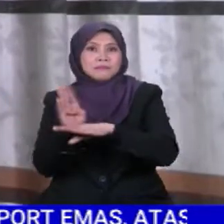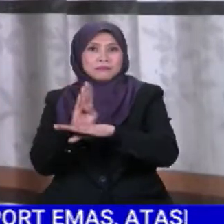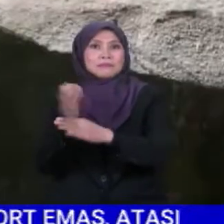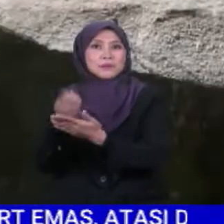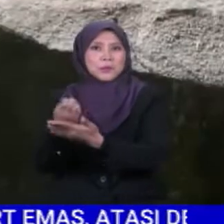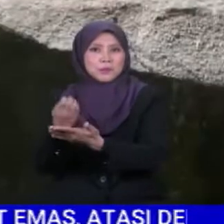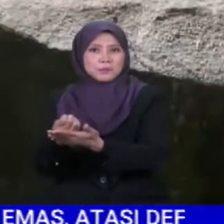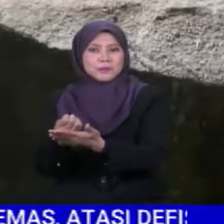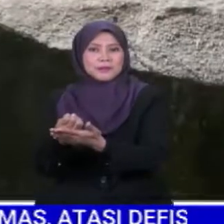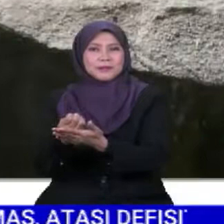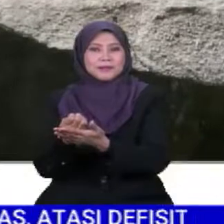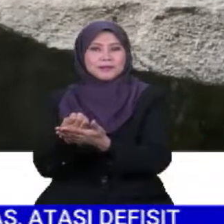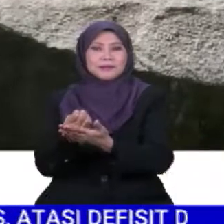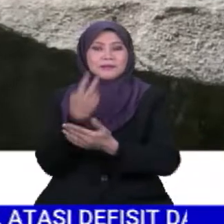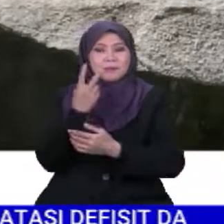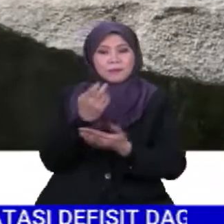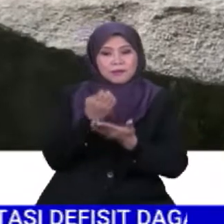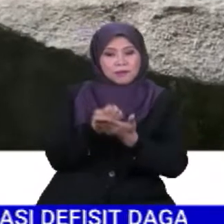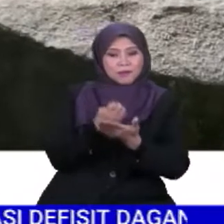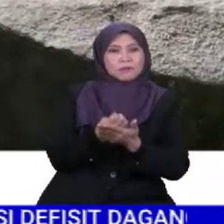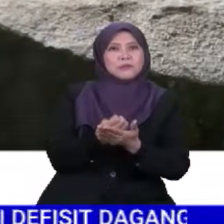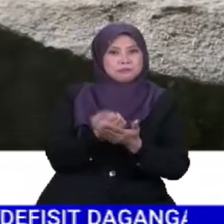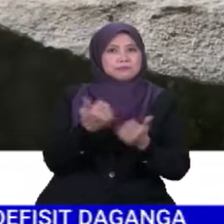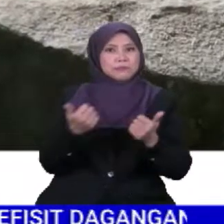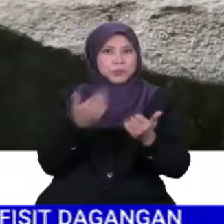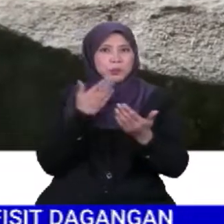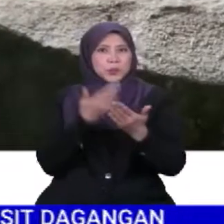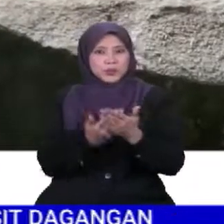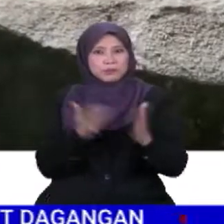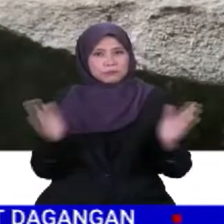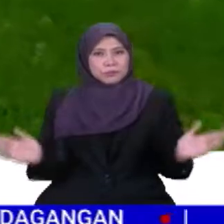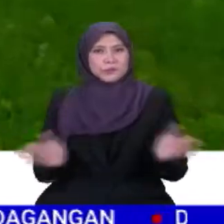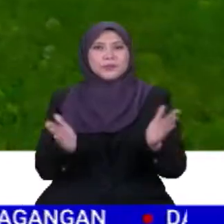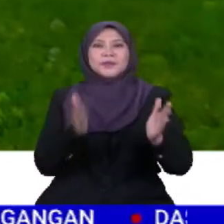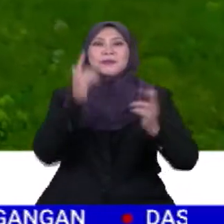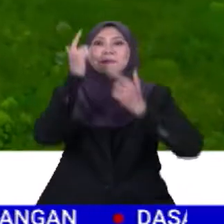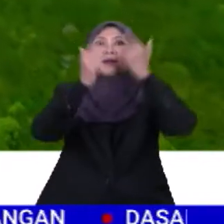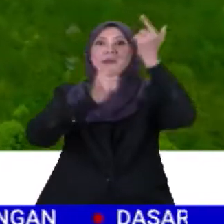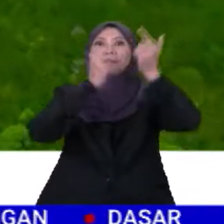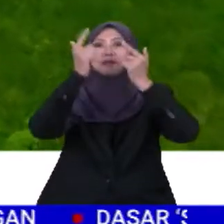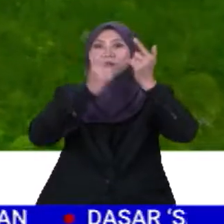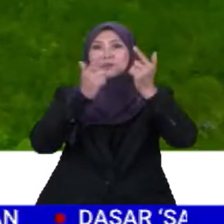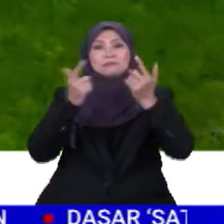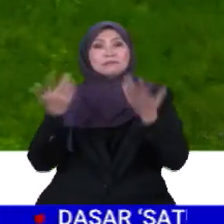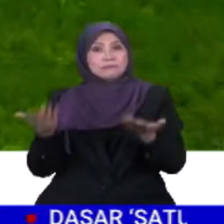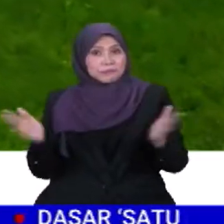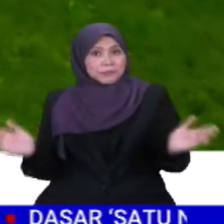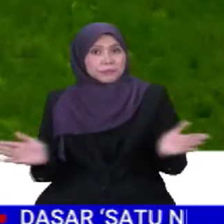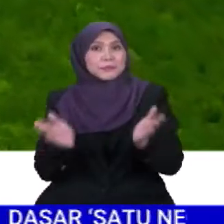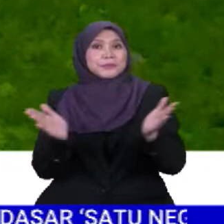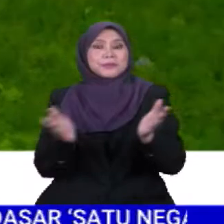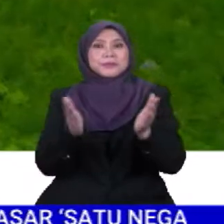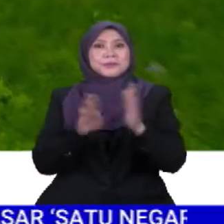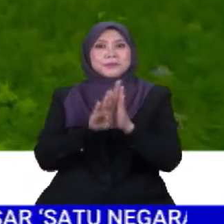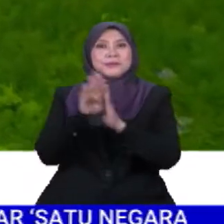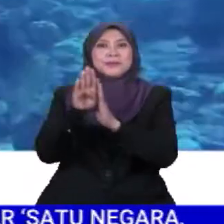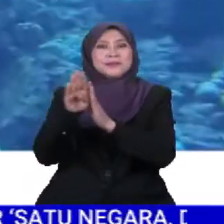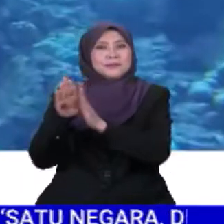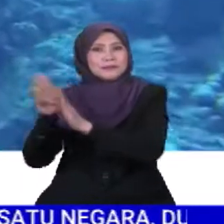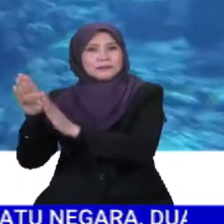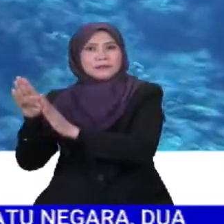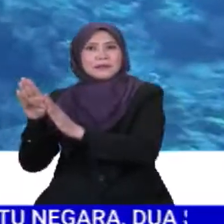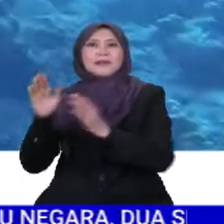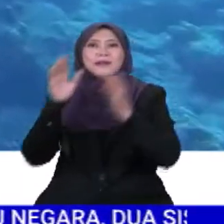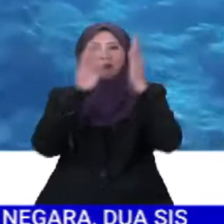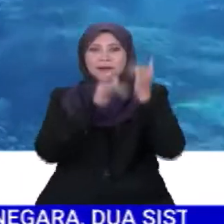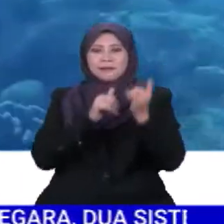kita tengok ekonomi di seluruh sektor semakin rancak, sektor pelancongan juga semakin rancak dan kita mengharapkan